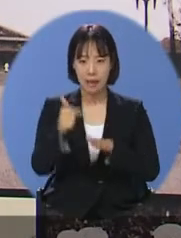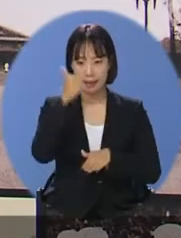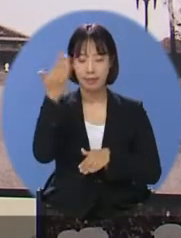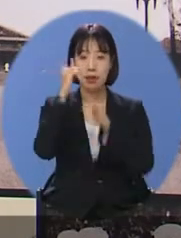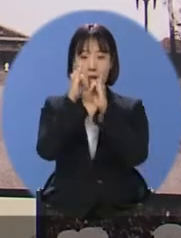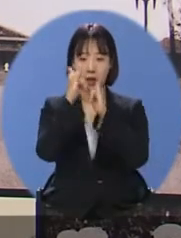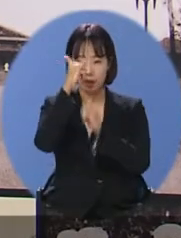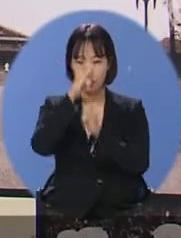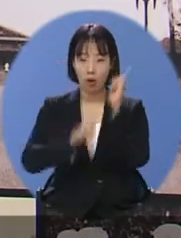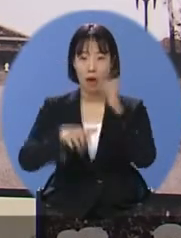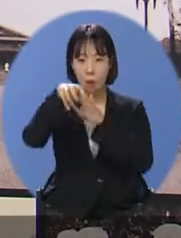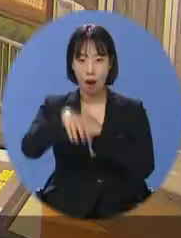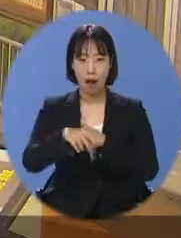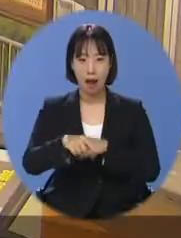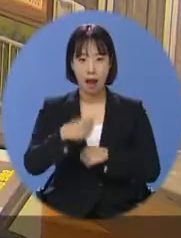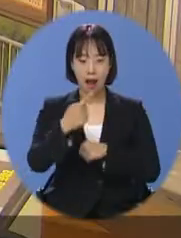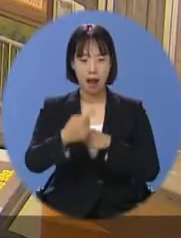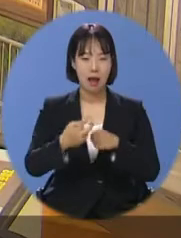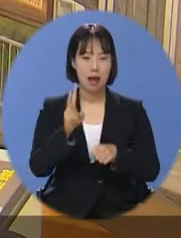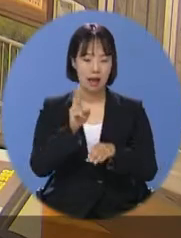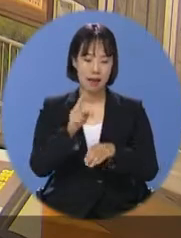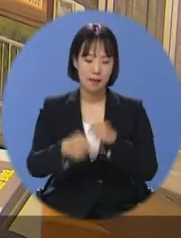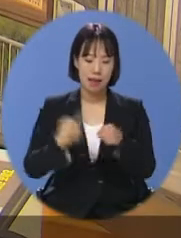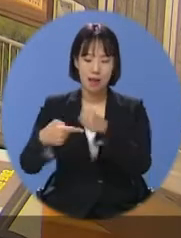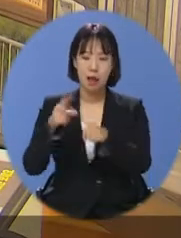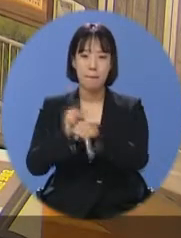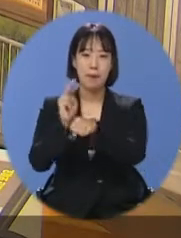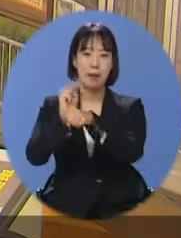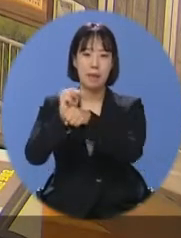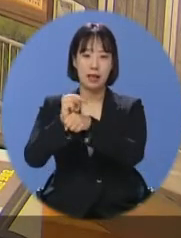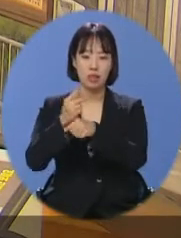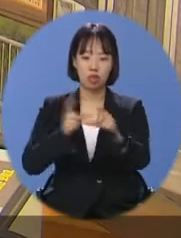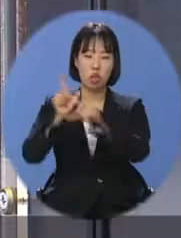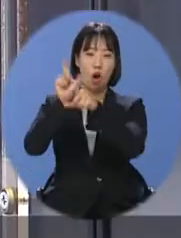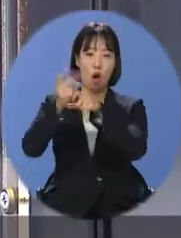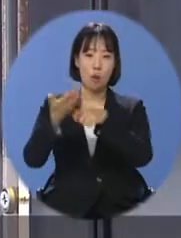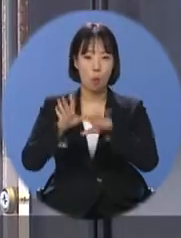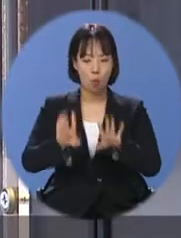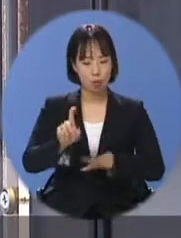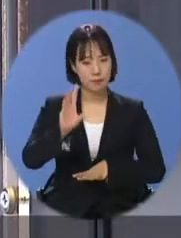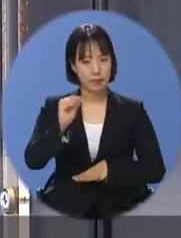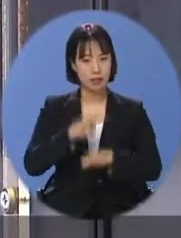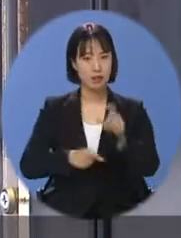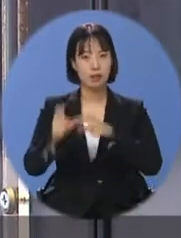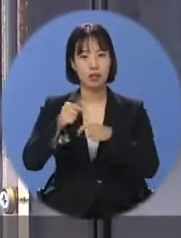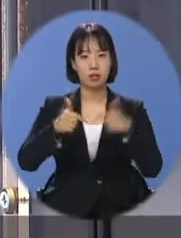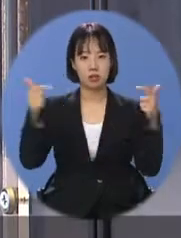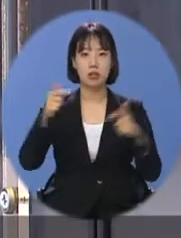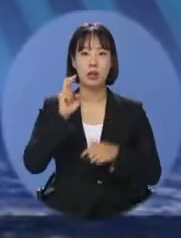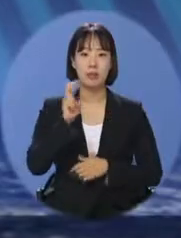역사관은 매년 2만 명 이상의 증가세를 보였지만 올해는 10만 명 이상 증가할 것으로 예상이 되고